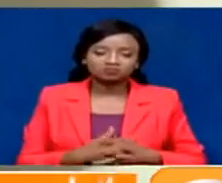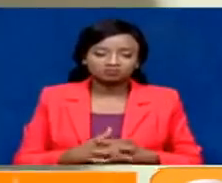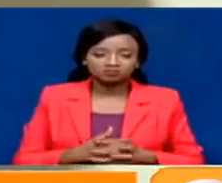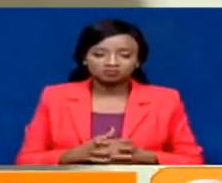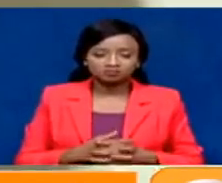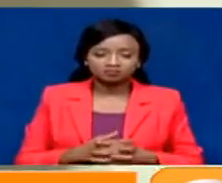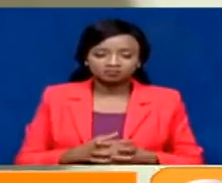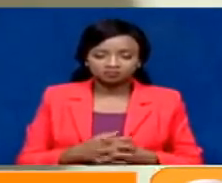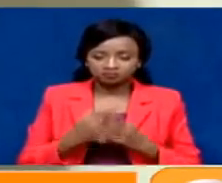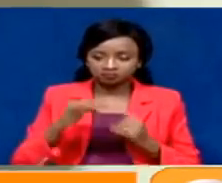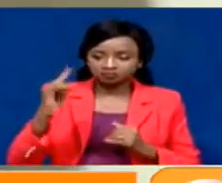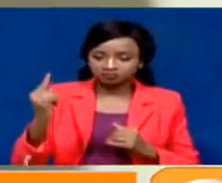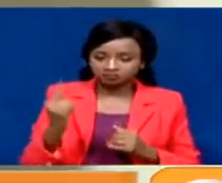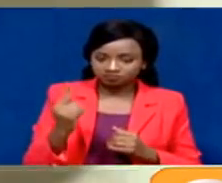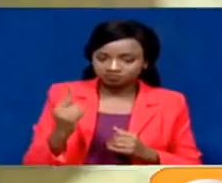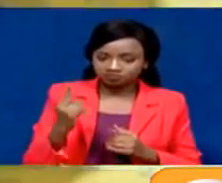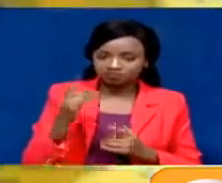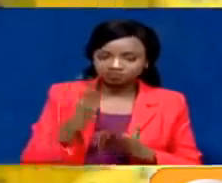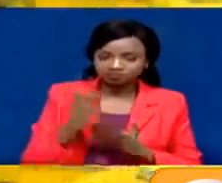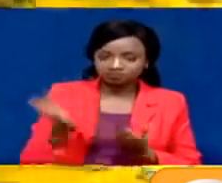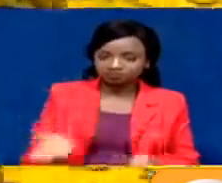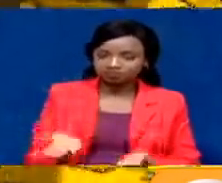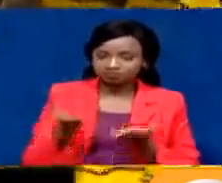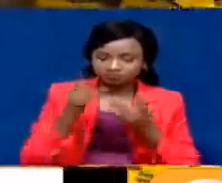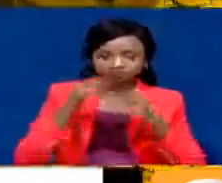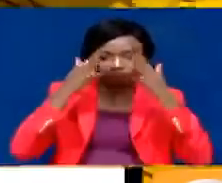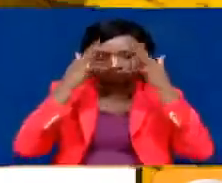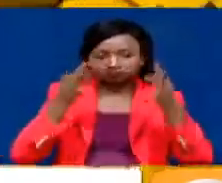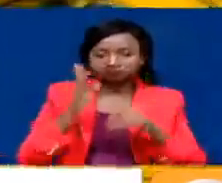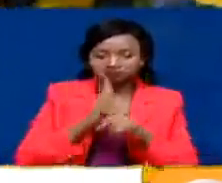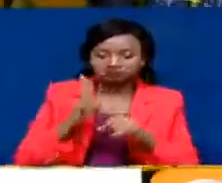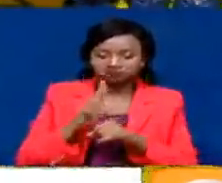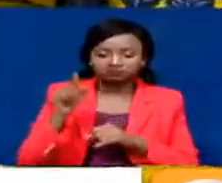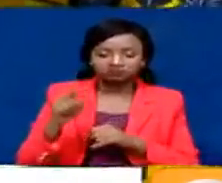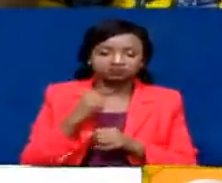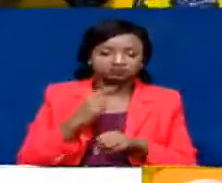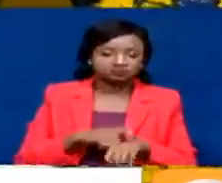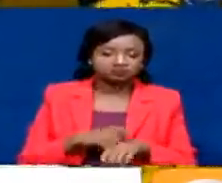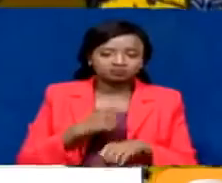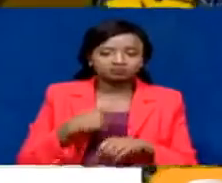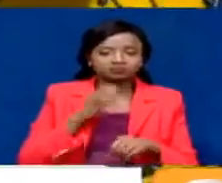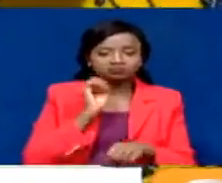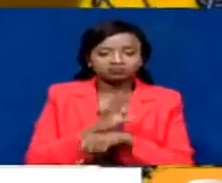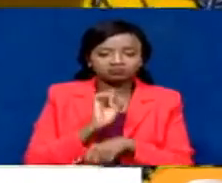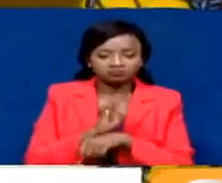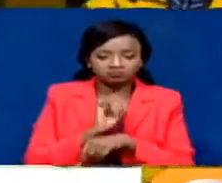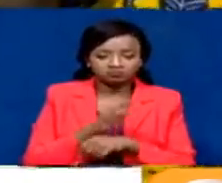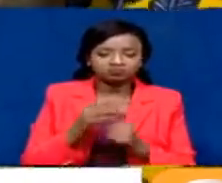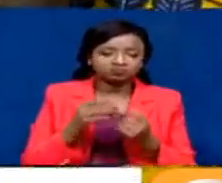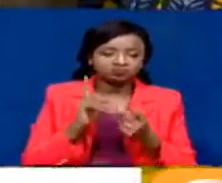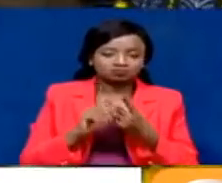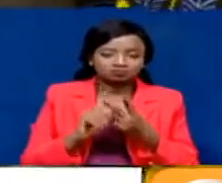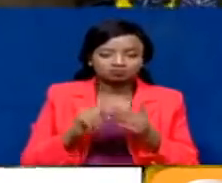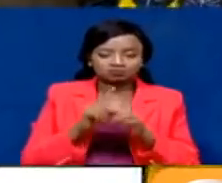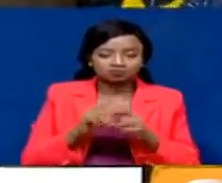Kufikia kwake hapa kumemlazimu kujitolea katika kuhakikisha anatumia kwa wakati na maelezo yake dawa za kupunguza makali